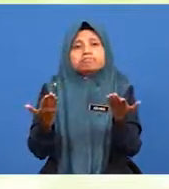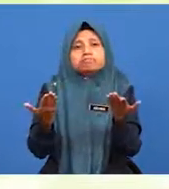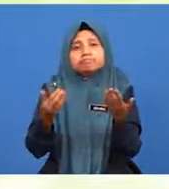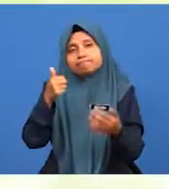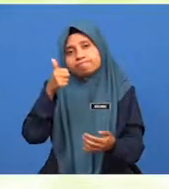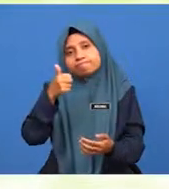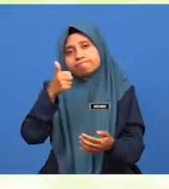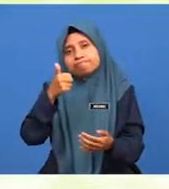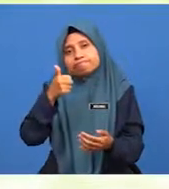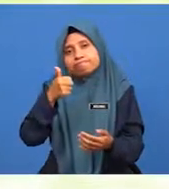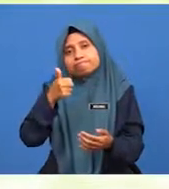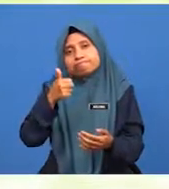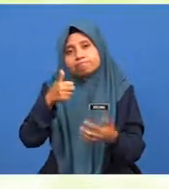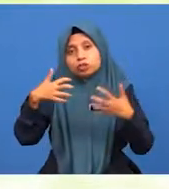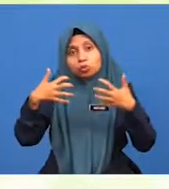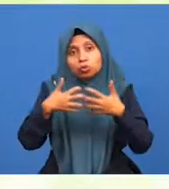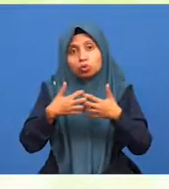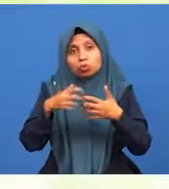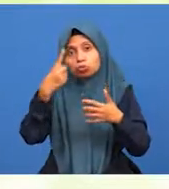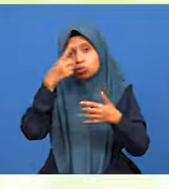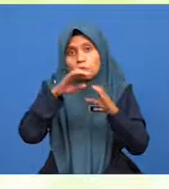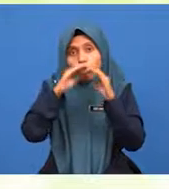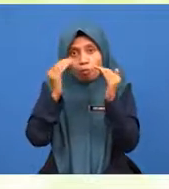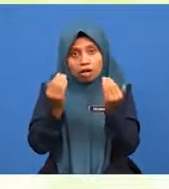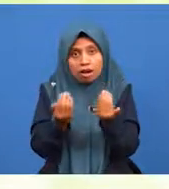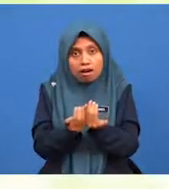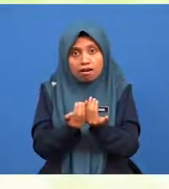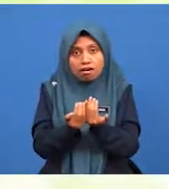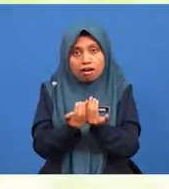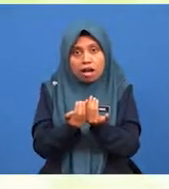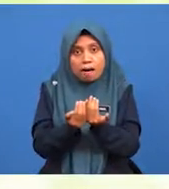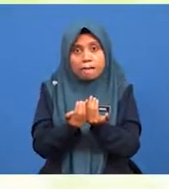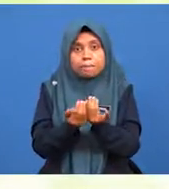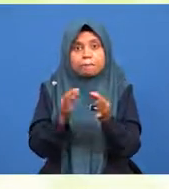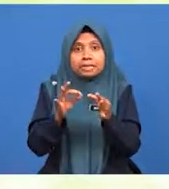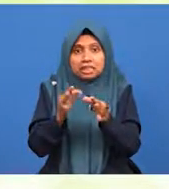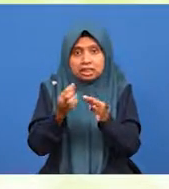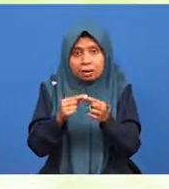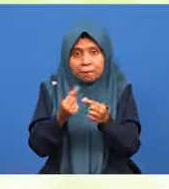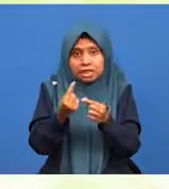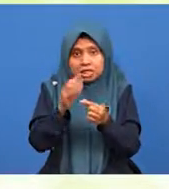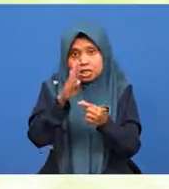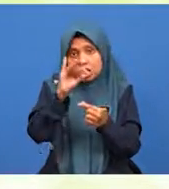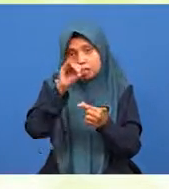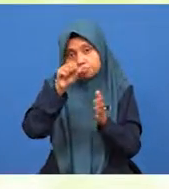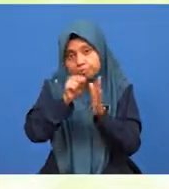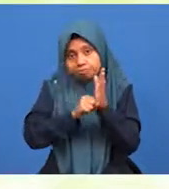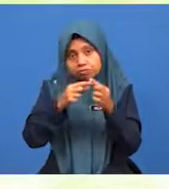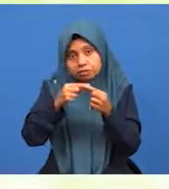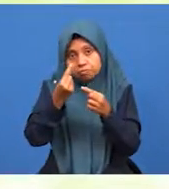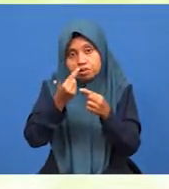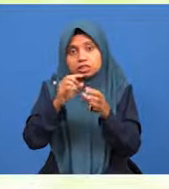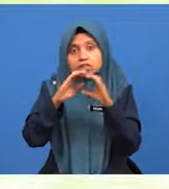Bagus, murid-murid. Penjodoh bilangan untuk bola ialah biji sebiji bola. Jawapan